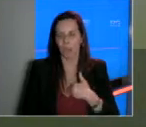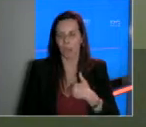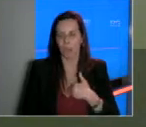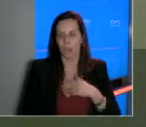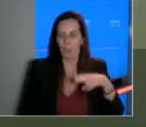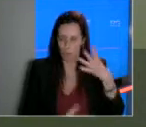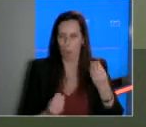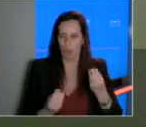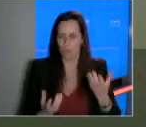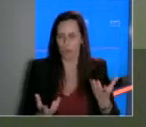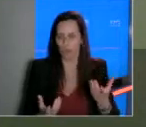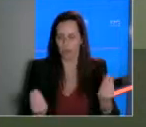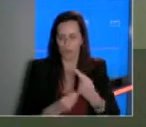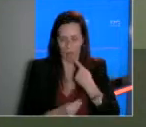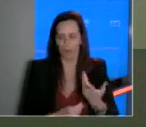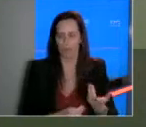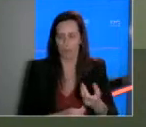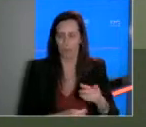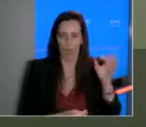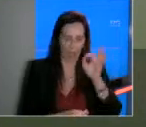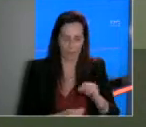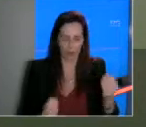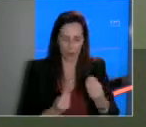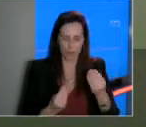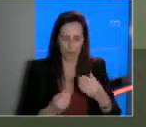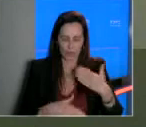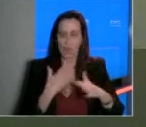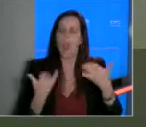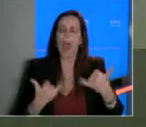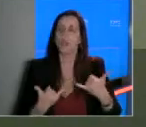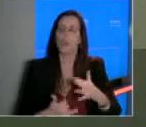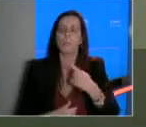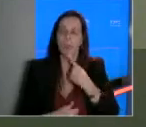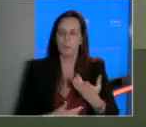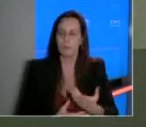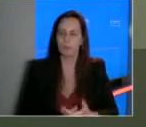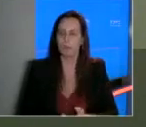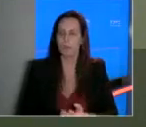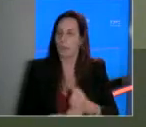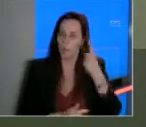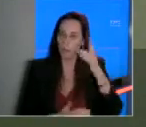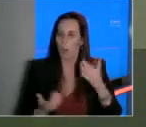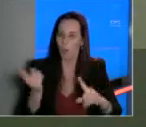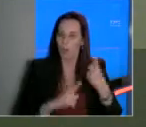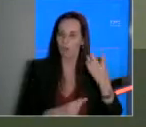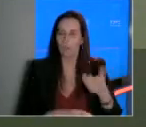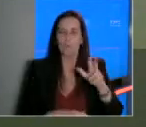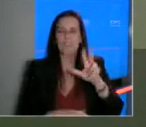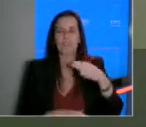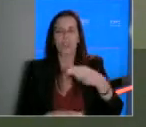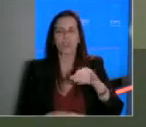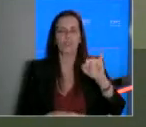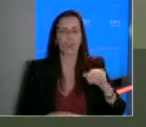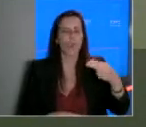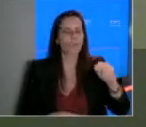יהיו עוד הרבה משפטים, כי אני ברור. חושב שזה עדיין אירוע מתגלגל. אבל אני הערב. גם לא יודעת, למשל, מה קורה עם האוזר